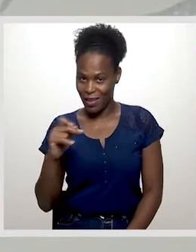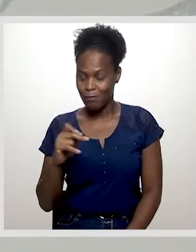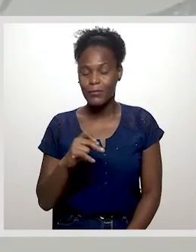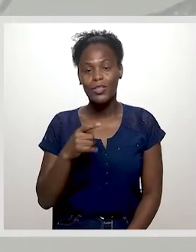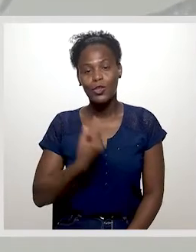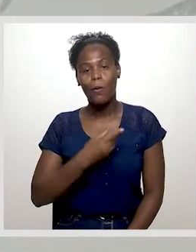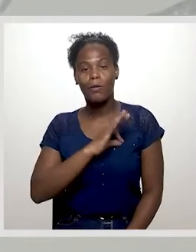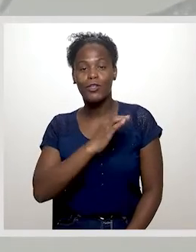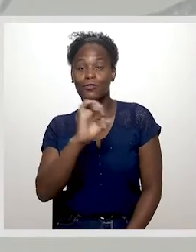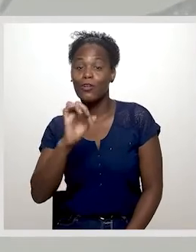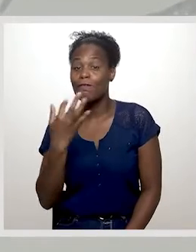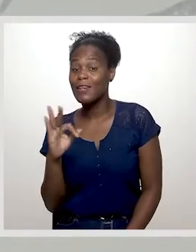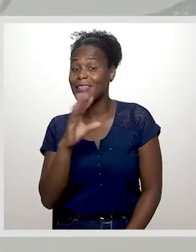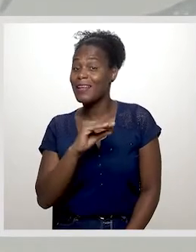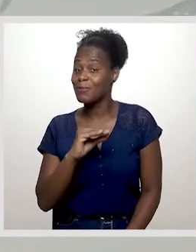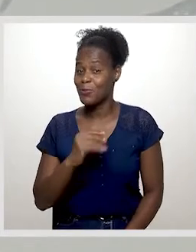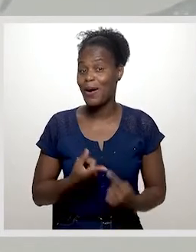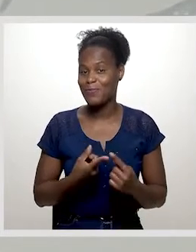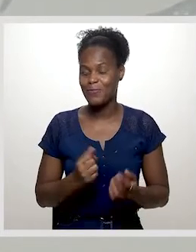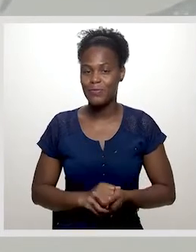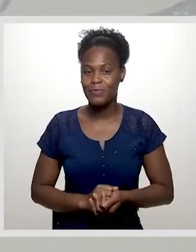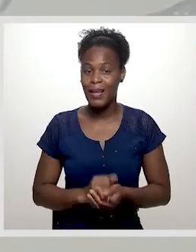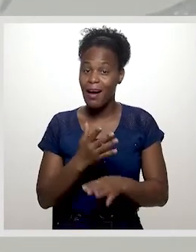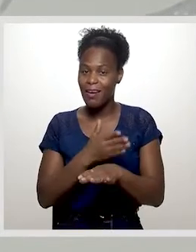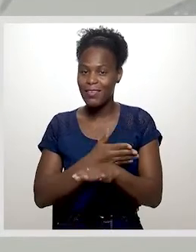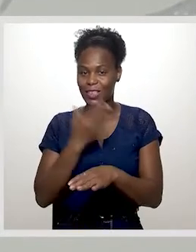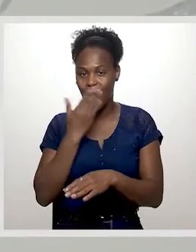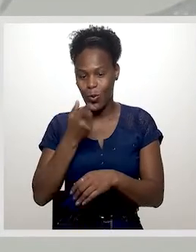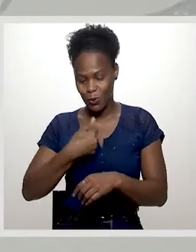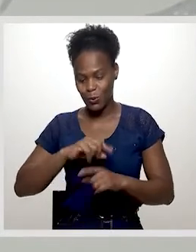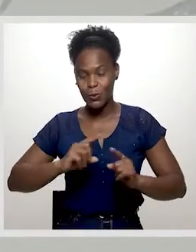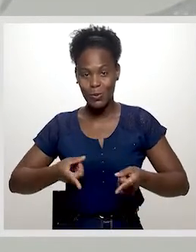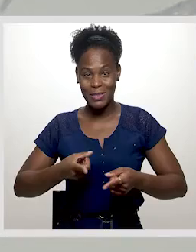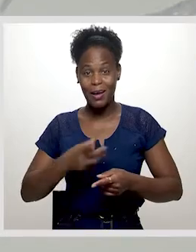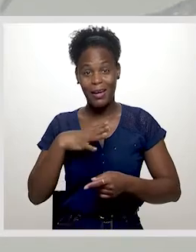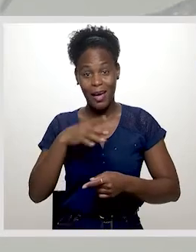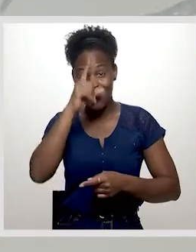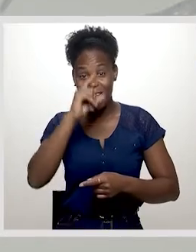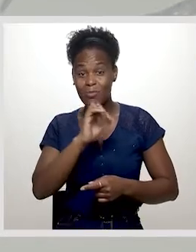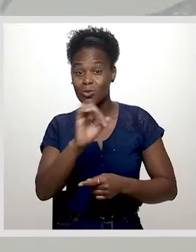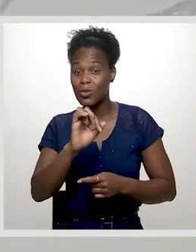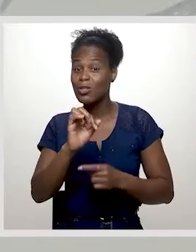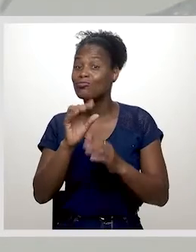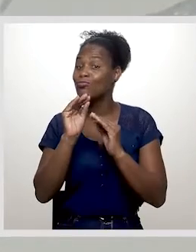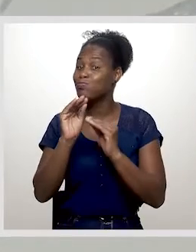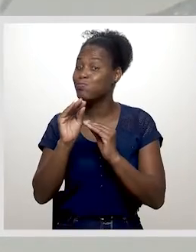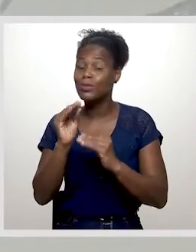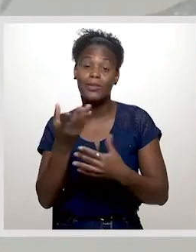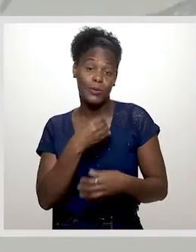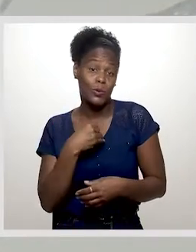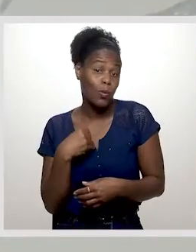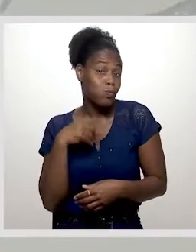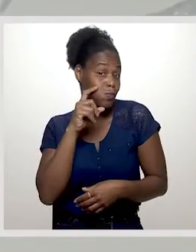de la 10e année. Avant de commencer notre cours, je voulais te rappeler les conseils sanitaires de sécurité. Porte toujours ton